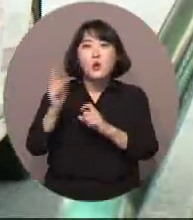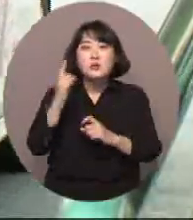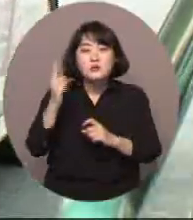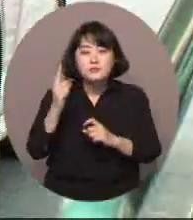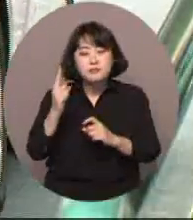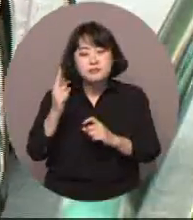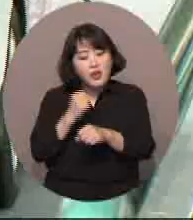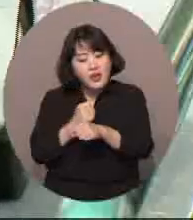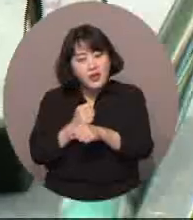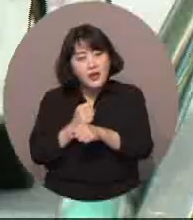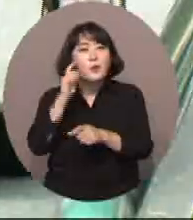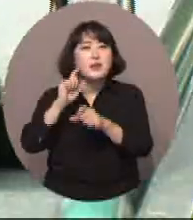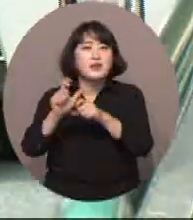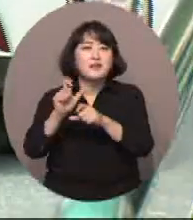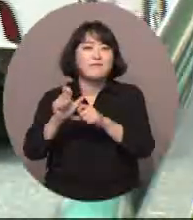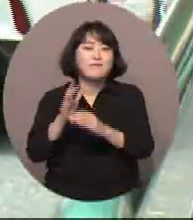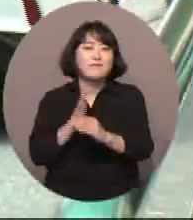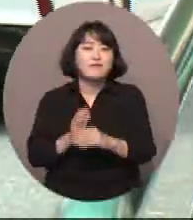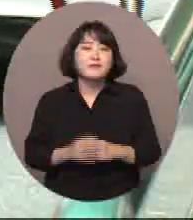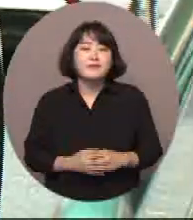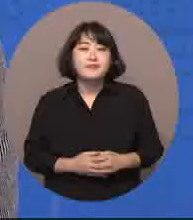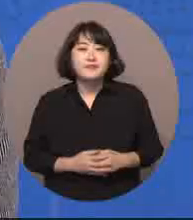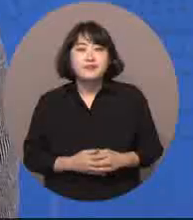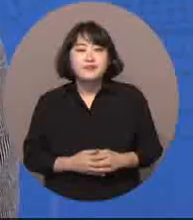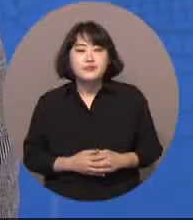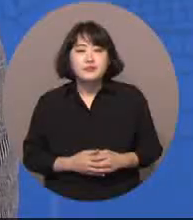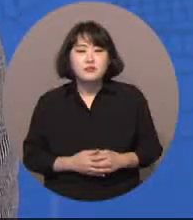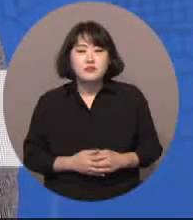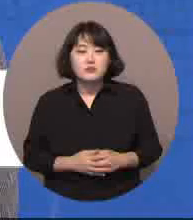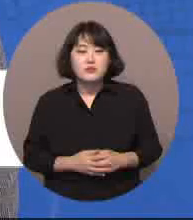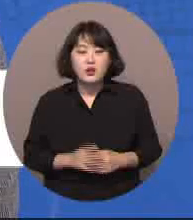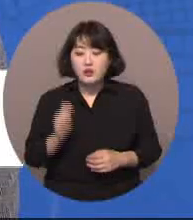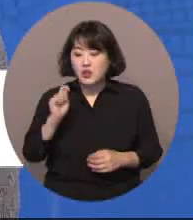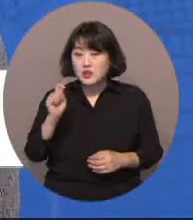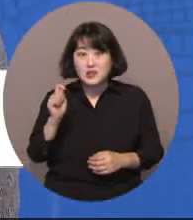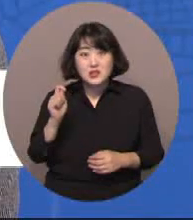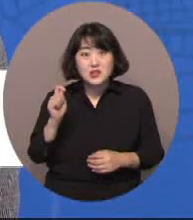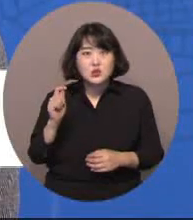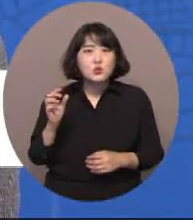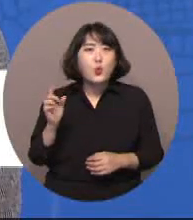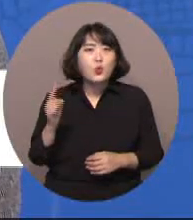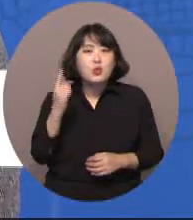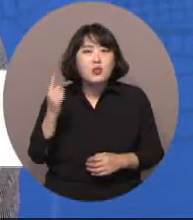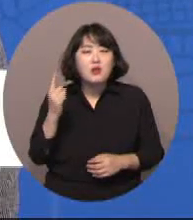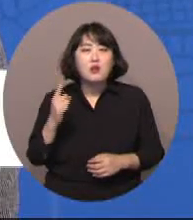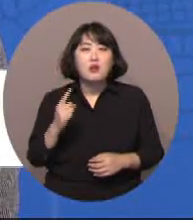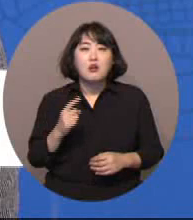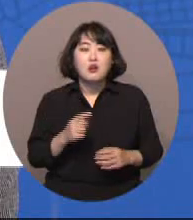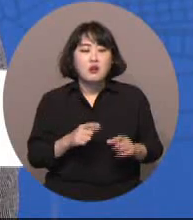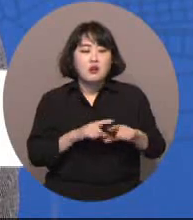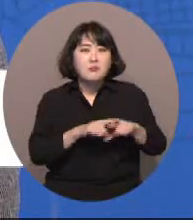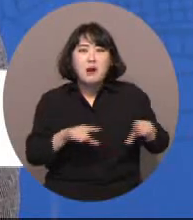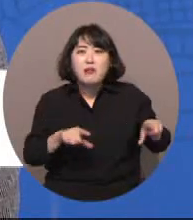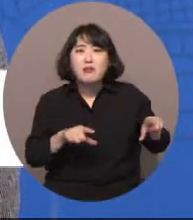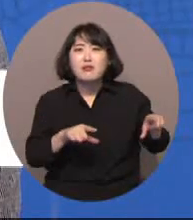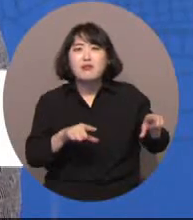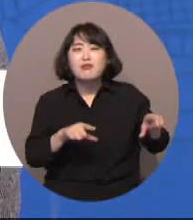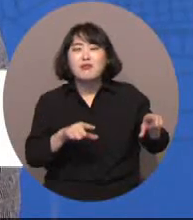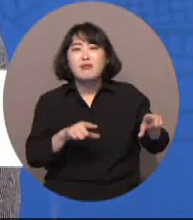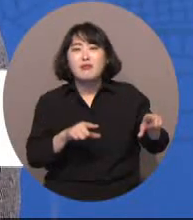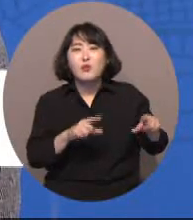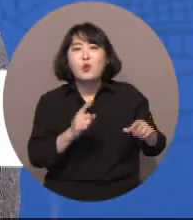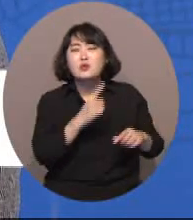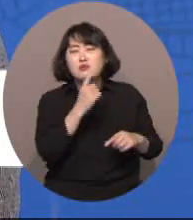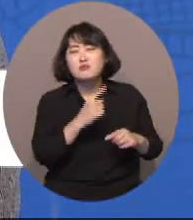등도 함께 고려하고 있다고 밝혔습니다. 사실은 택시 요금은 서민 물가에 상당한 영향을 미치고 있기 때문에 다소